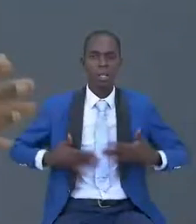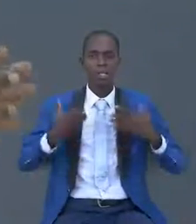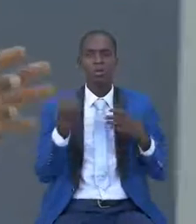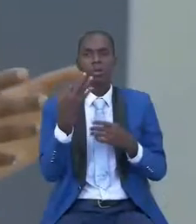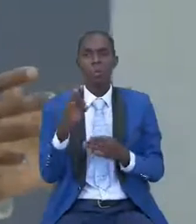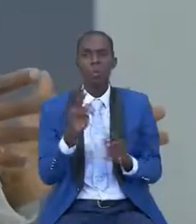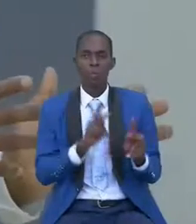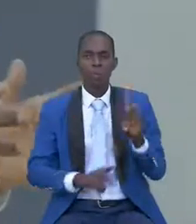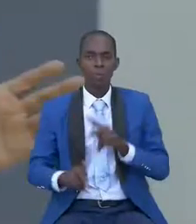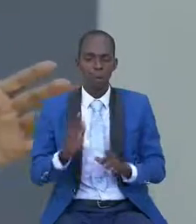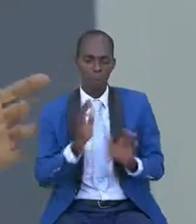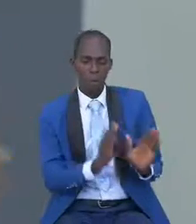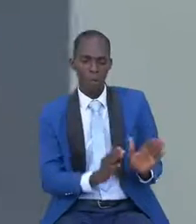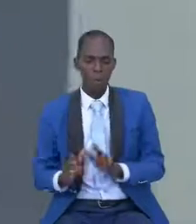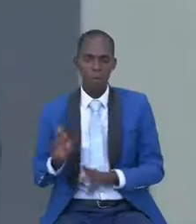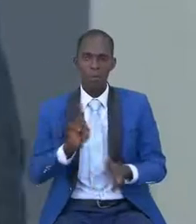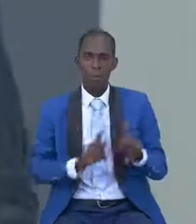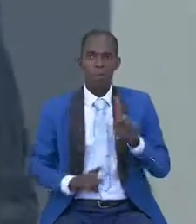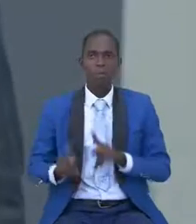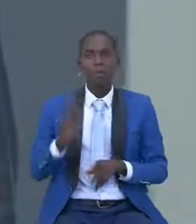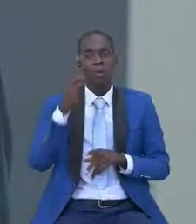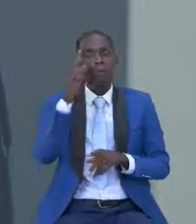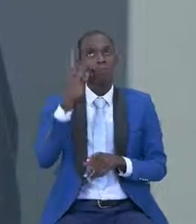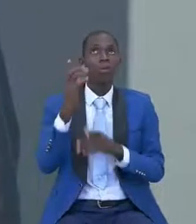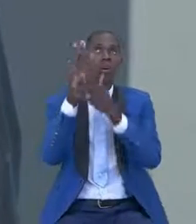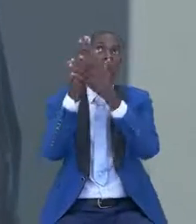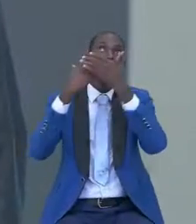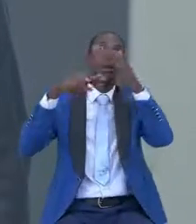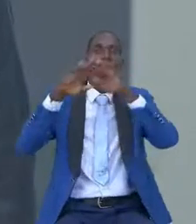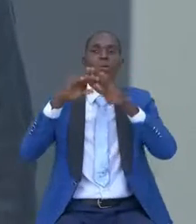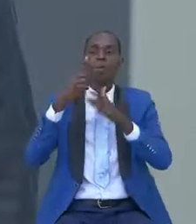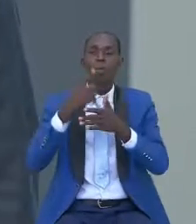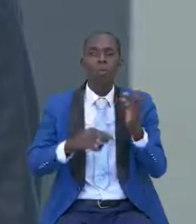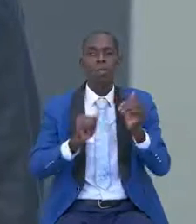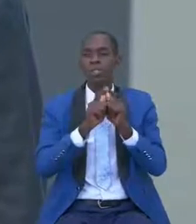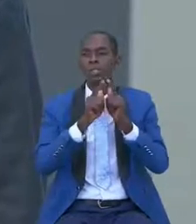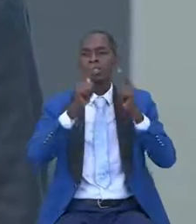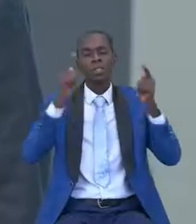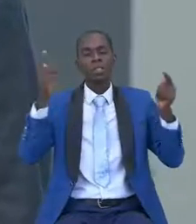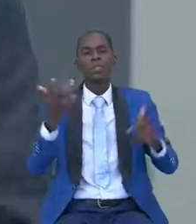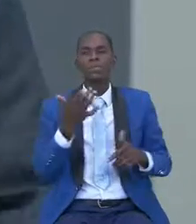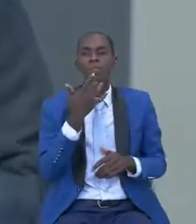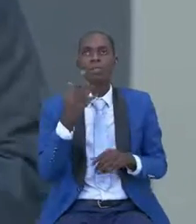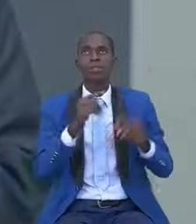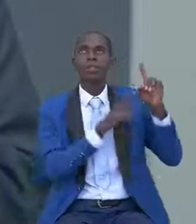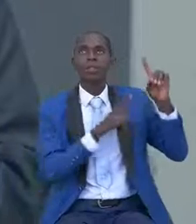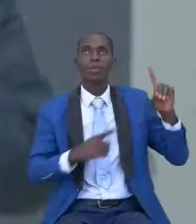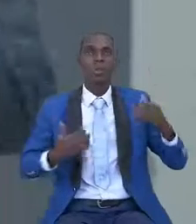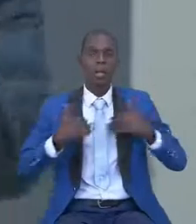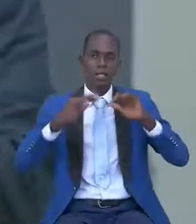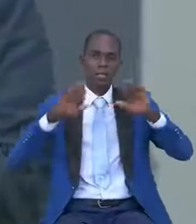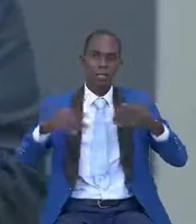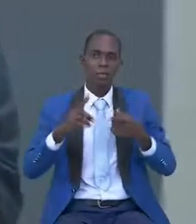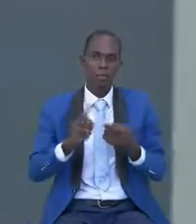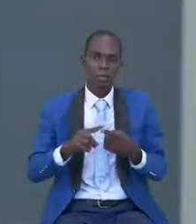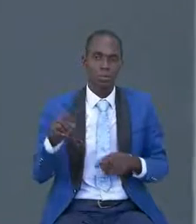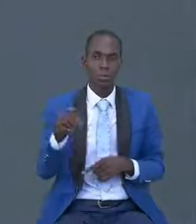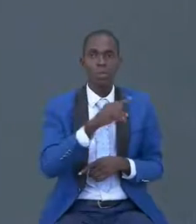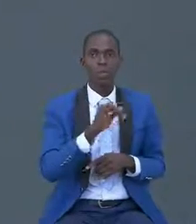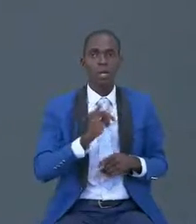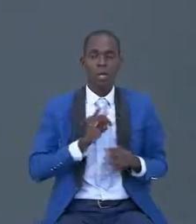et prépare-les pour le ciel. Quelle grande faveur Dieu t'a accordée. Je